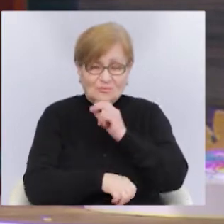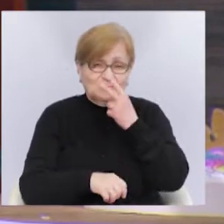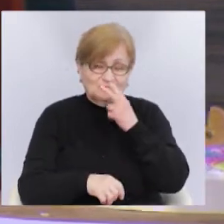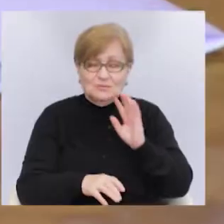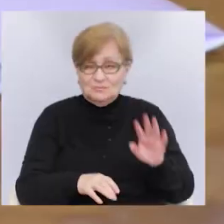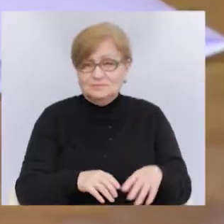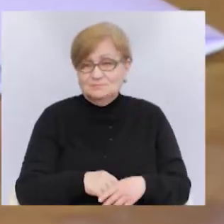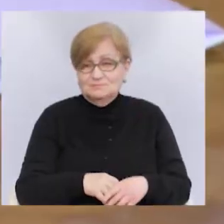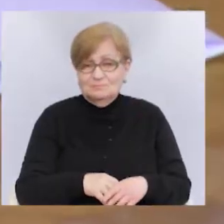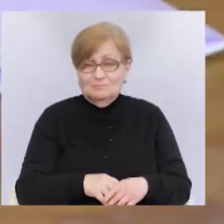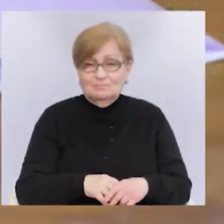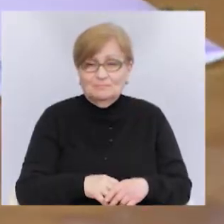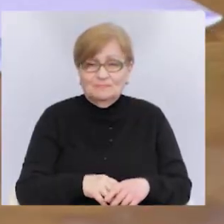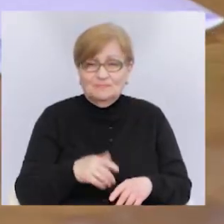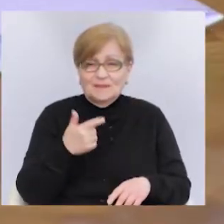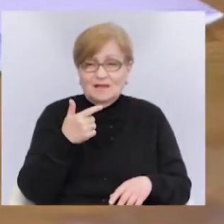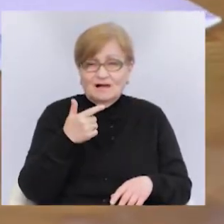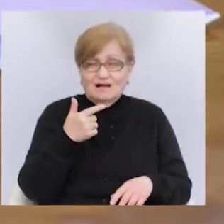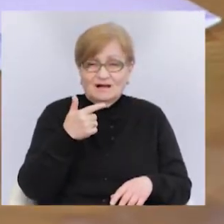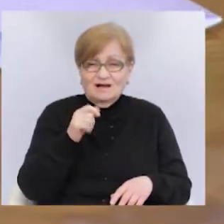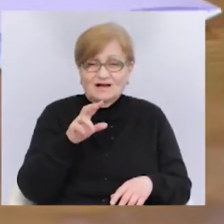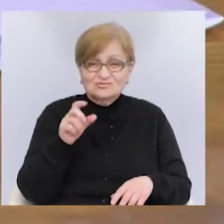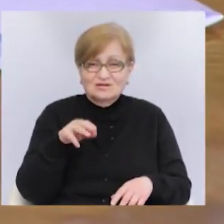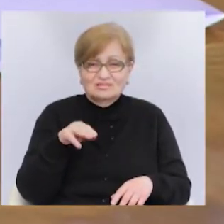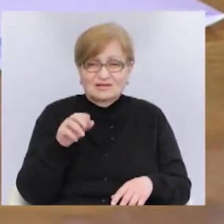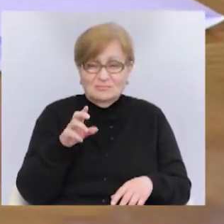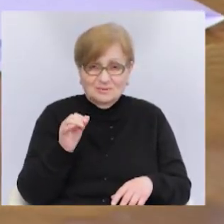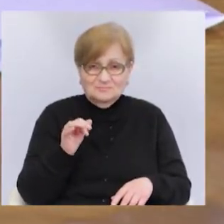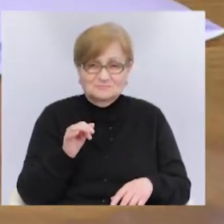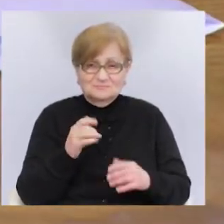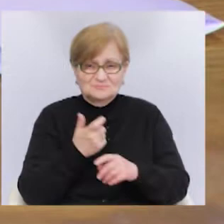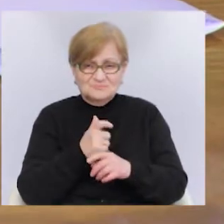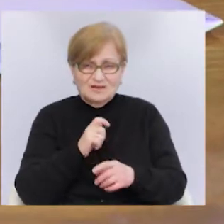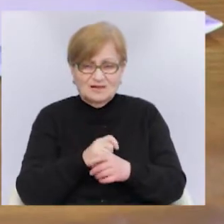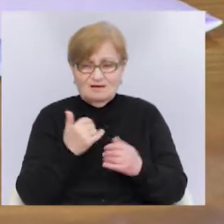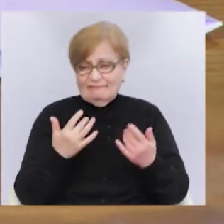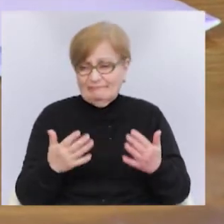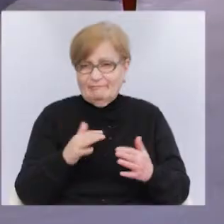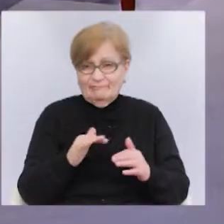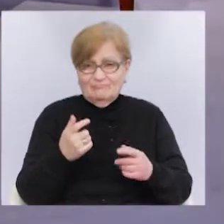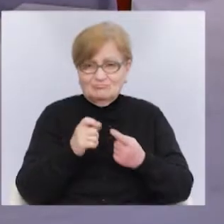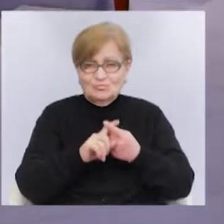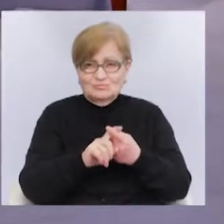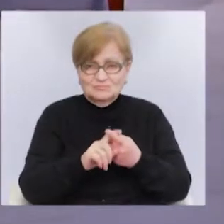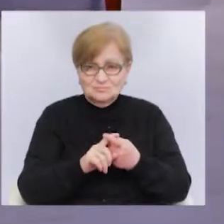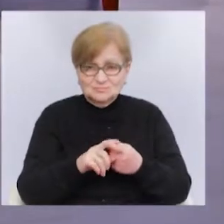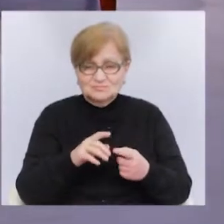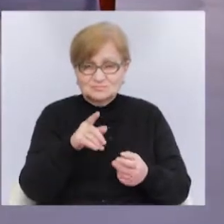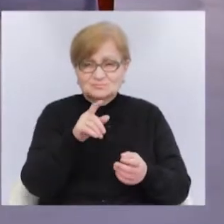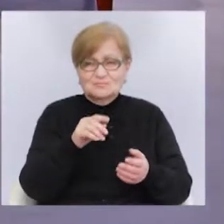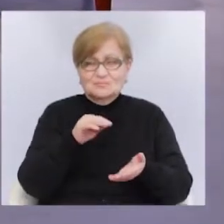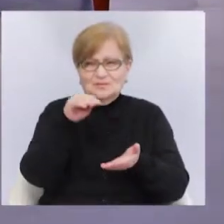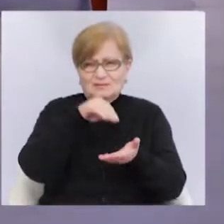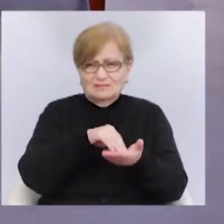ესე იგი გაჯეტები ვახსენეთ, ხო, ხა თანამედროვე ბავშვები ძალიან ხშირად ურთიერთობენ, აი ახლა თქვა გადაცემის